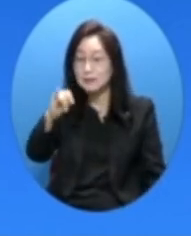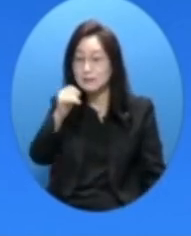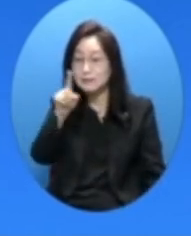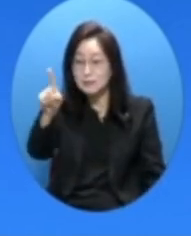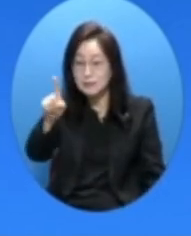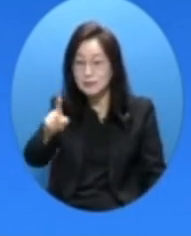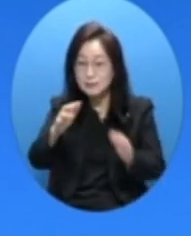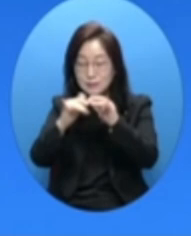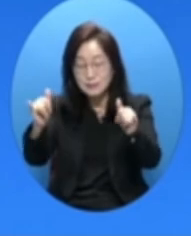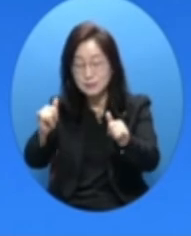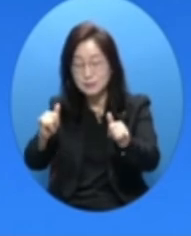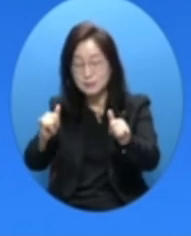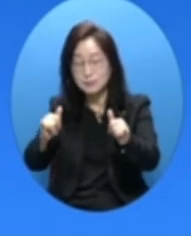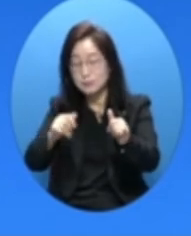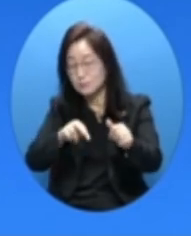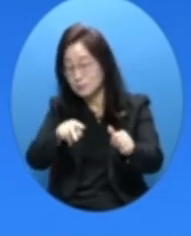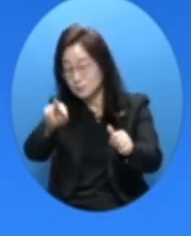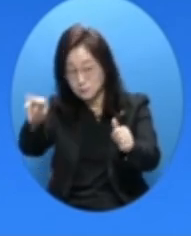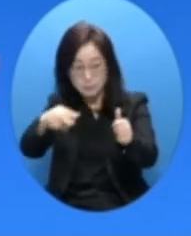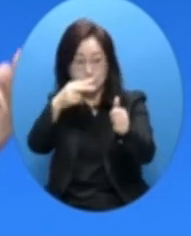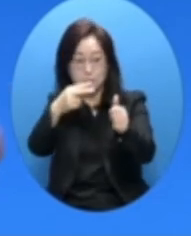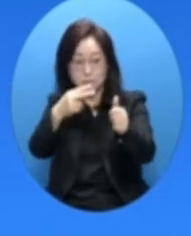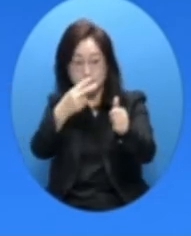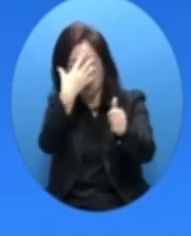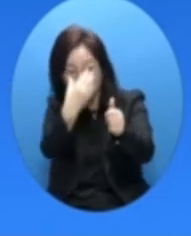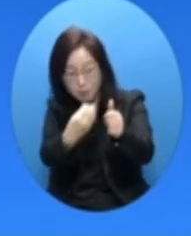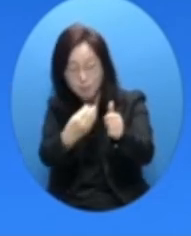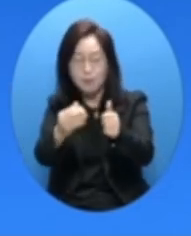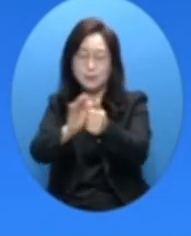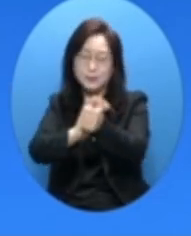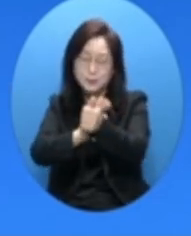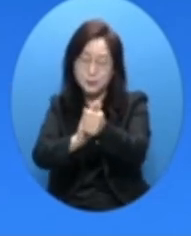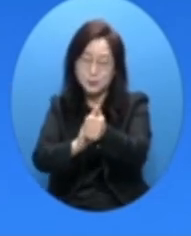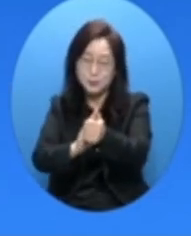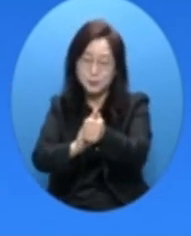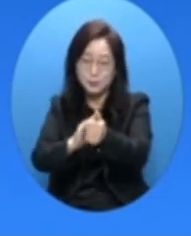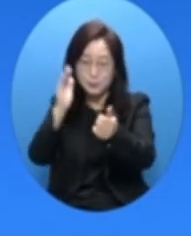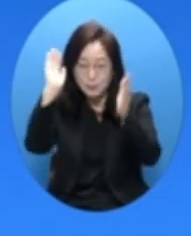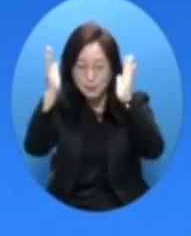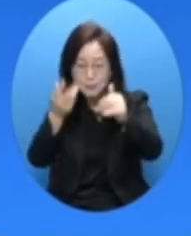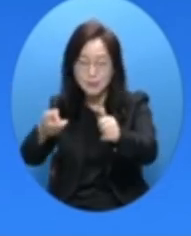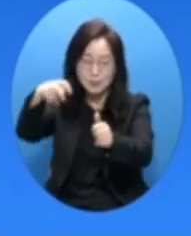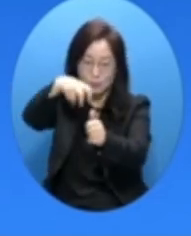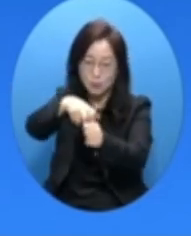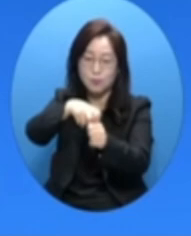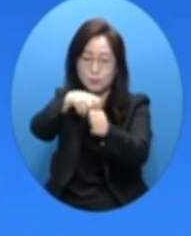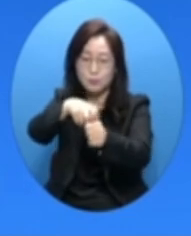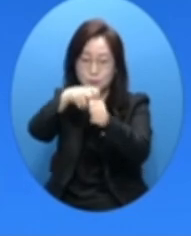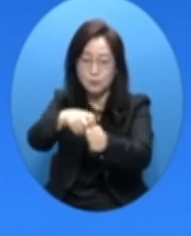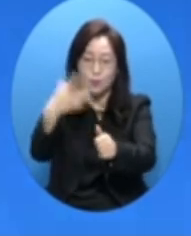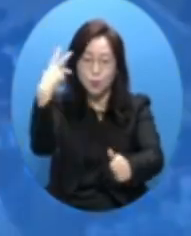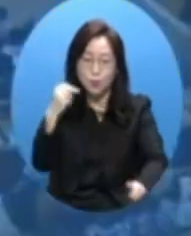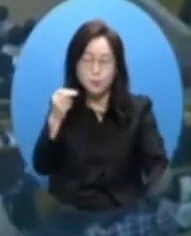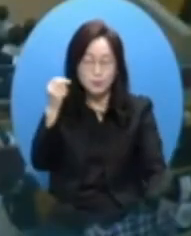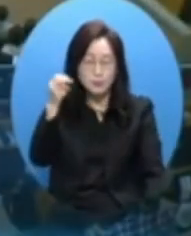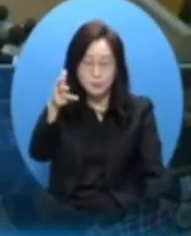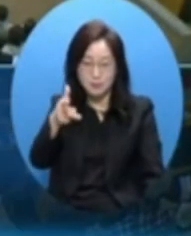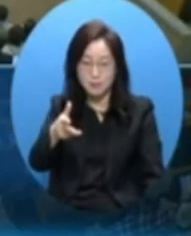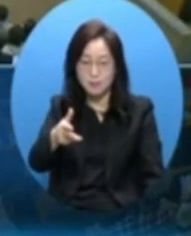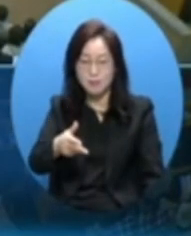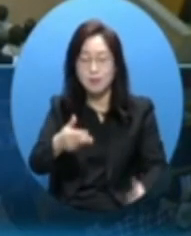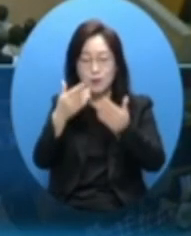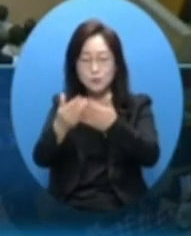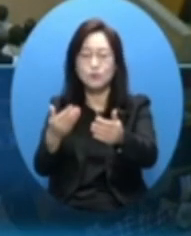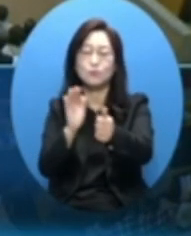상처를 치료해주고 나게 되어 주머니가 그를 쉬게 합니다 누가복음 10장